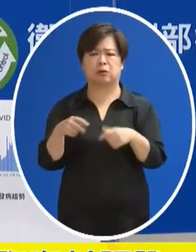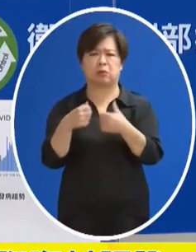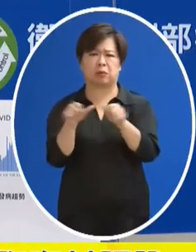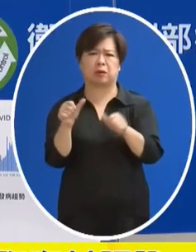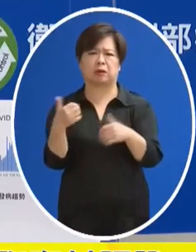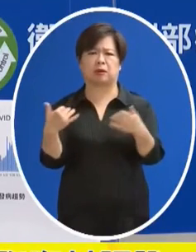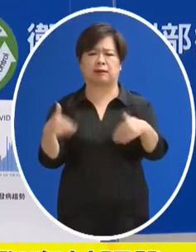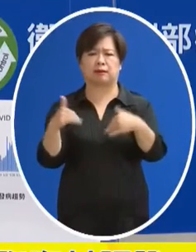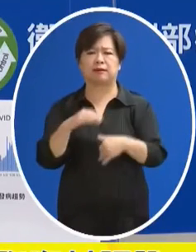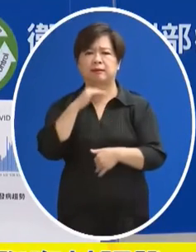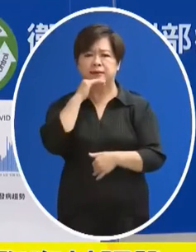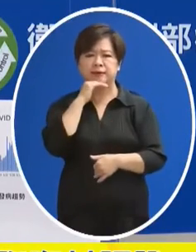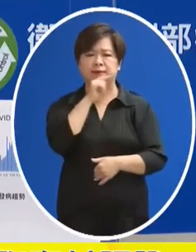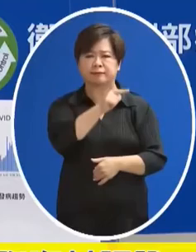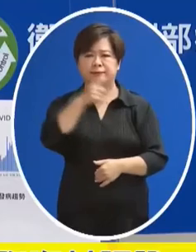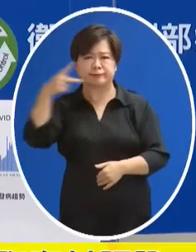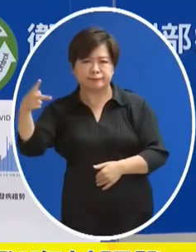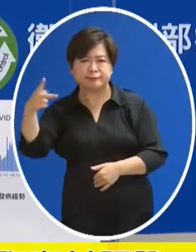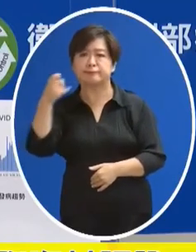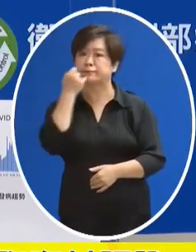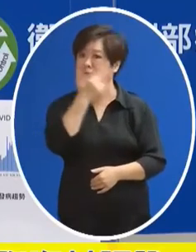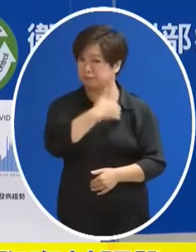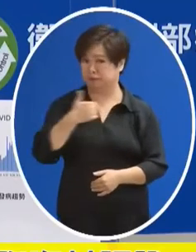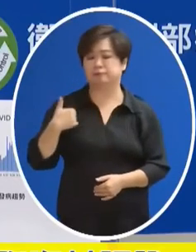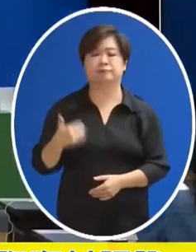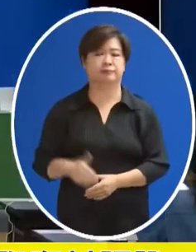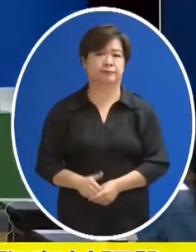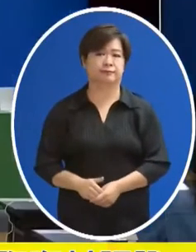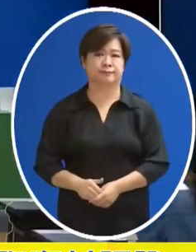查完，我们再一并的公告。